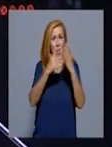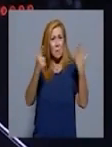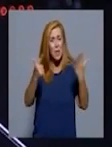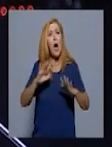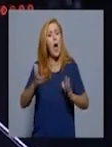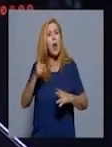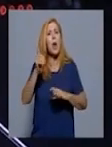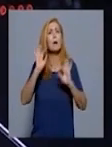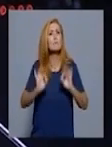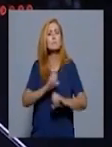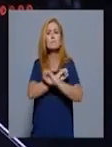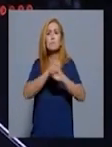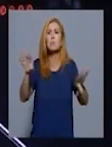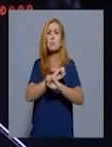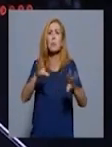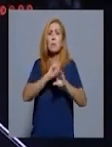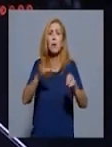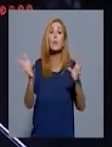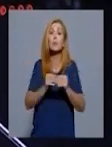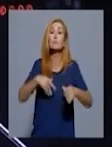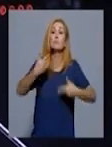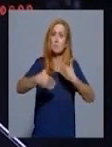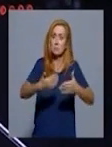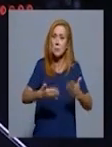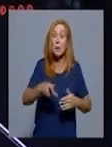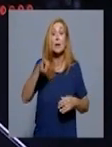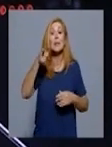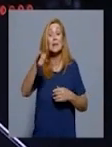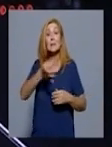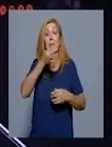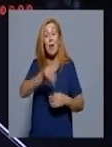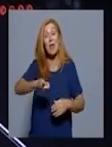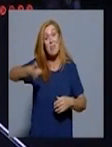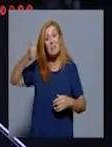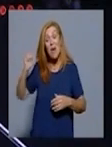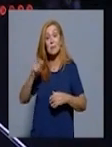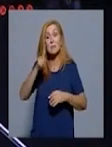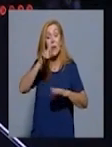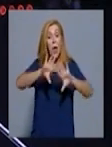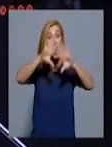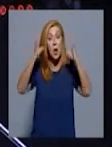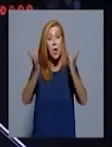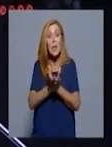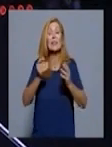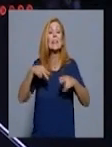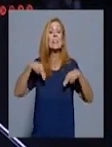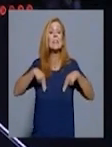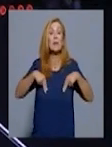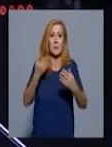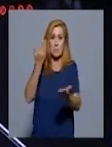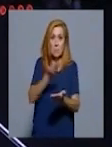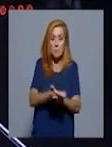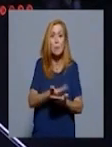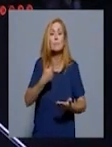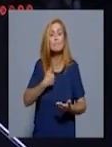δηλώσεις σας για το προχώρημά τους. Επειδή καταθέσατε με την ομιλία σας χθες μια ολοκληρωμένη κυβερνητική πρόταση, θα ήθελα να σας